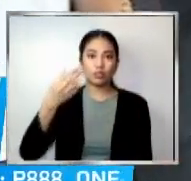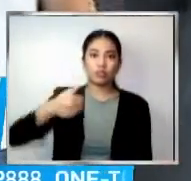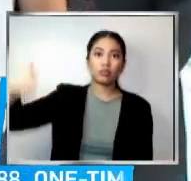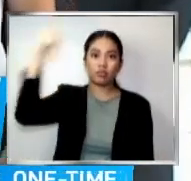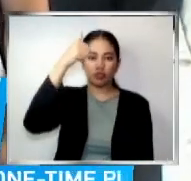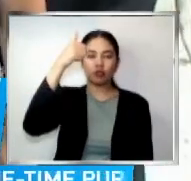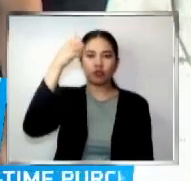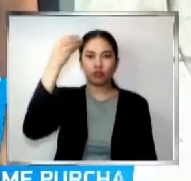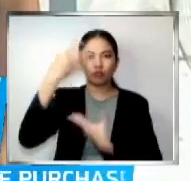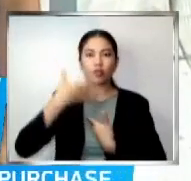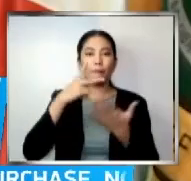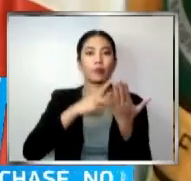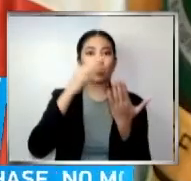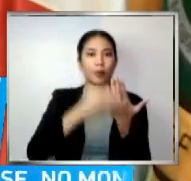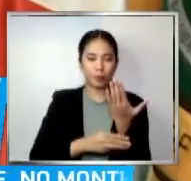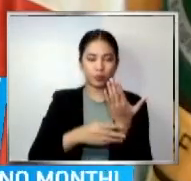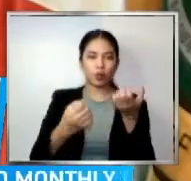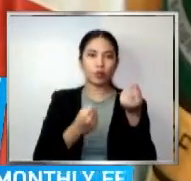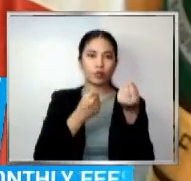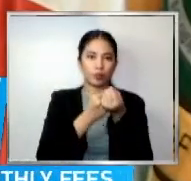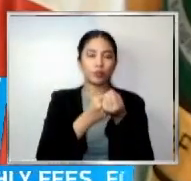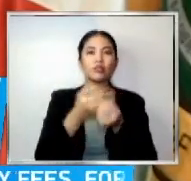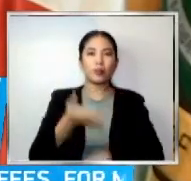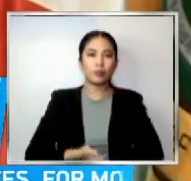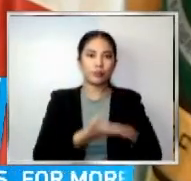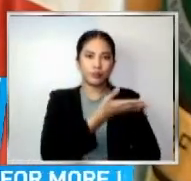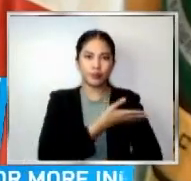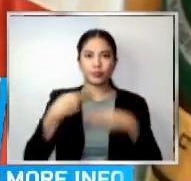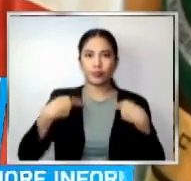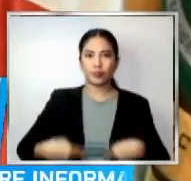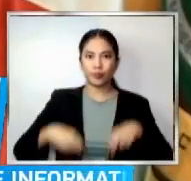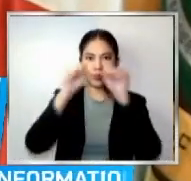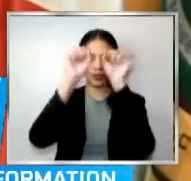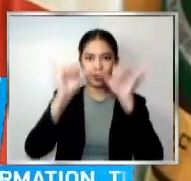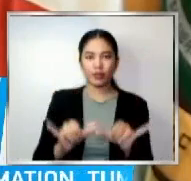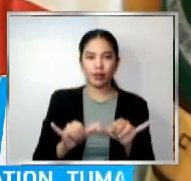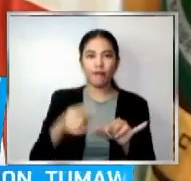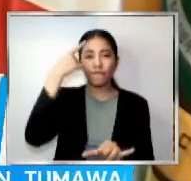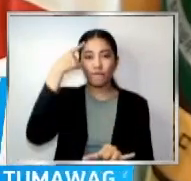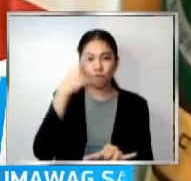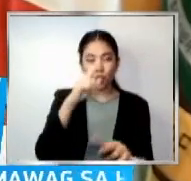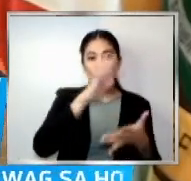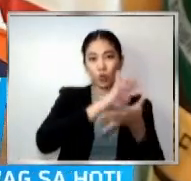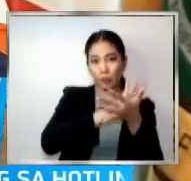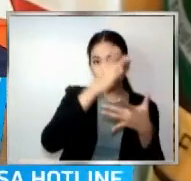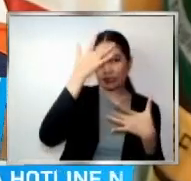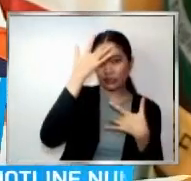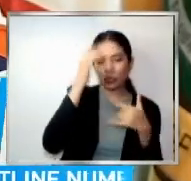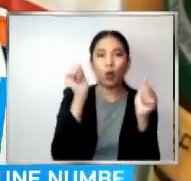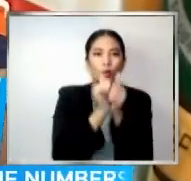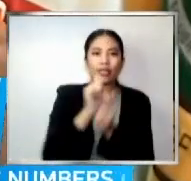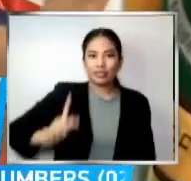ng healthcare system ng bansa. Para ang proyekto sa mga nagdadialysis na COVID patients, sabi ni Dr. Rosemary Liquete,